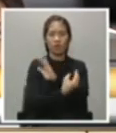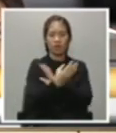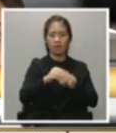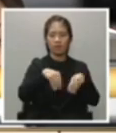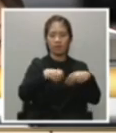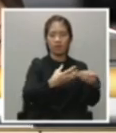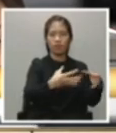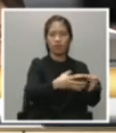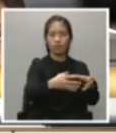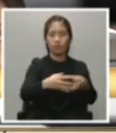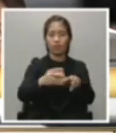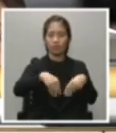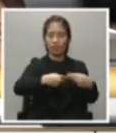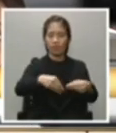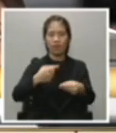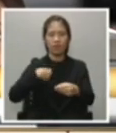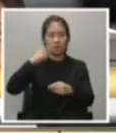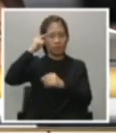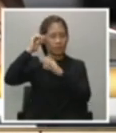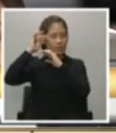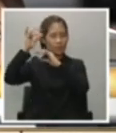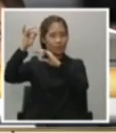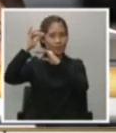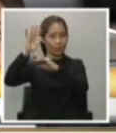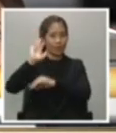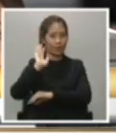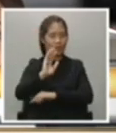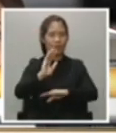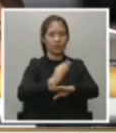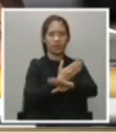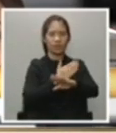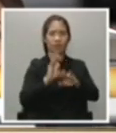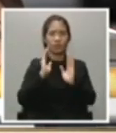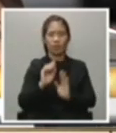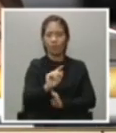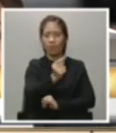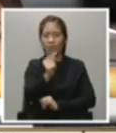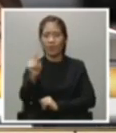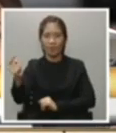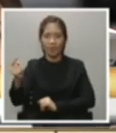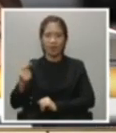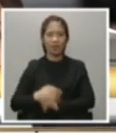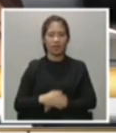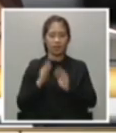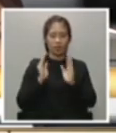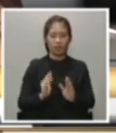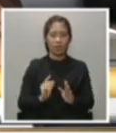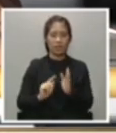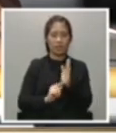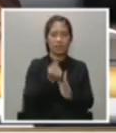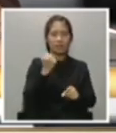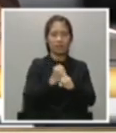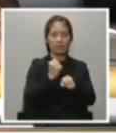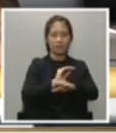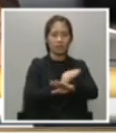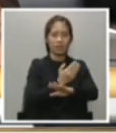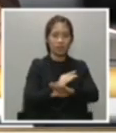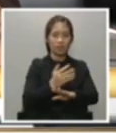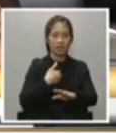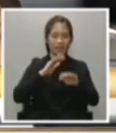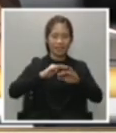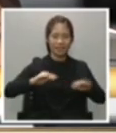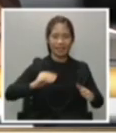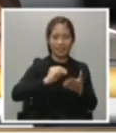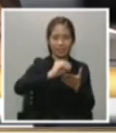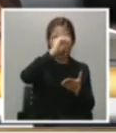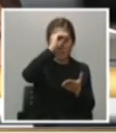คนเป็นความหวังของนักธุรกิจรุ่นใหม่สตาร์ทอัพนักเรียนนักศึกษา